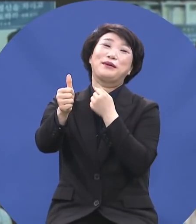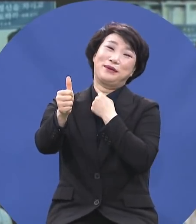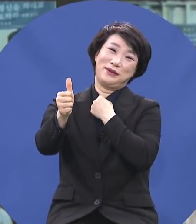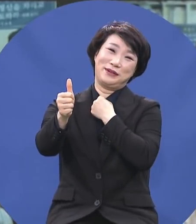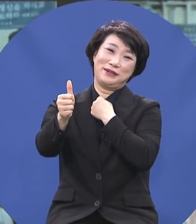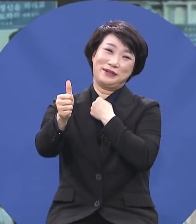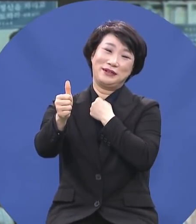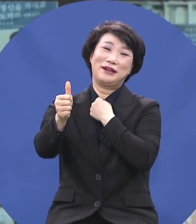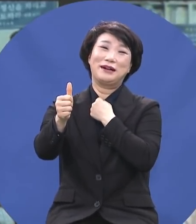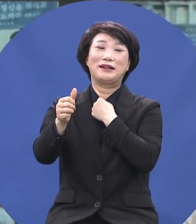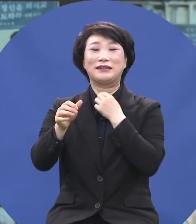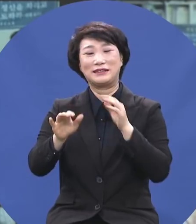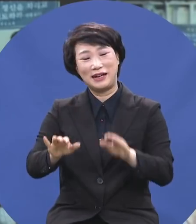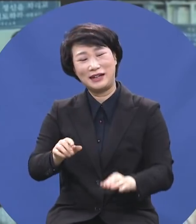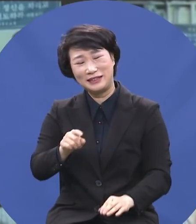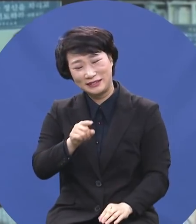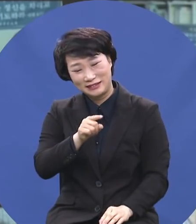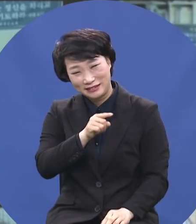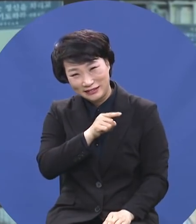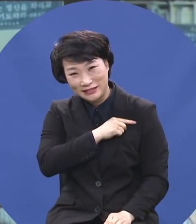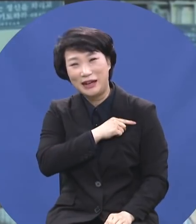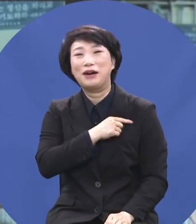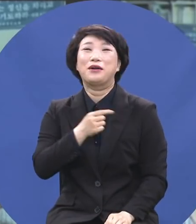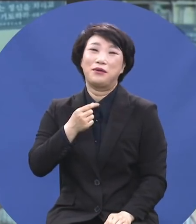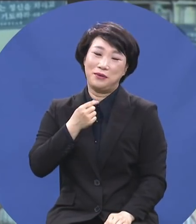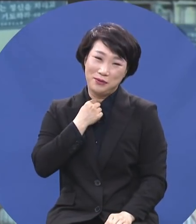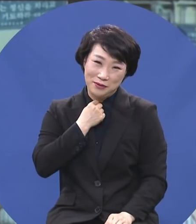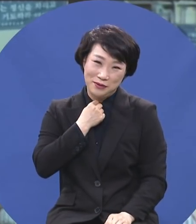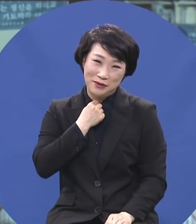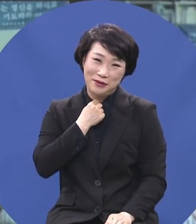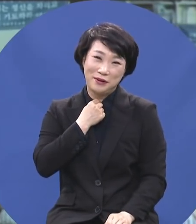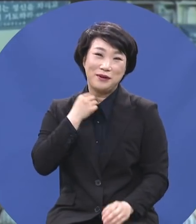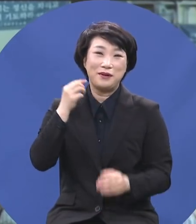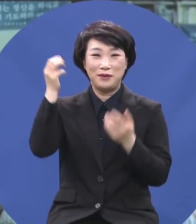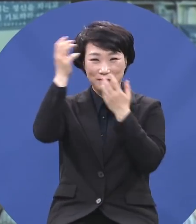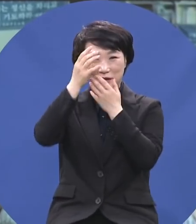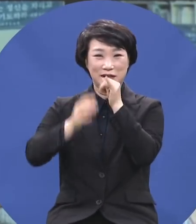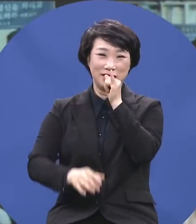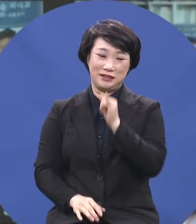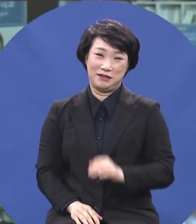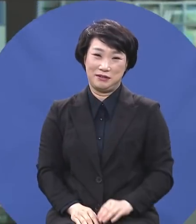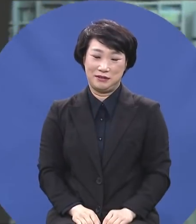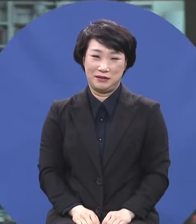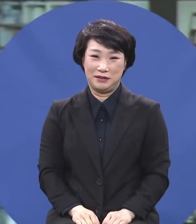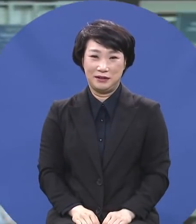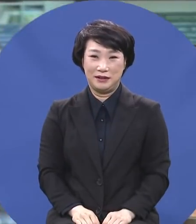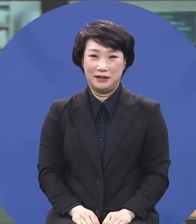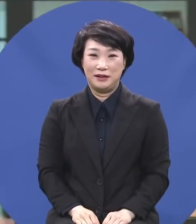대우받고 우대받기를 간절히 열망했습니다.